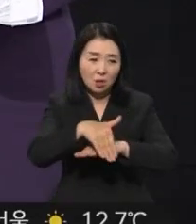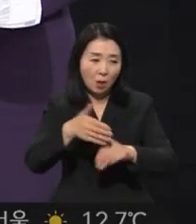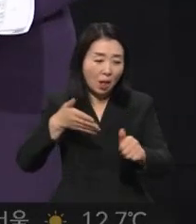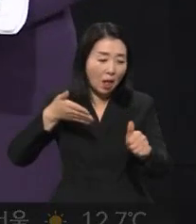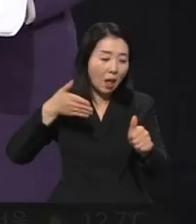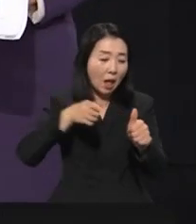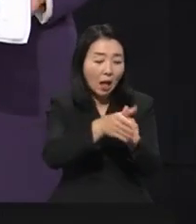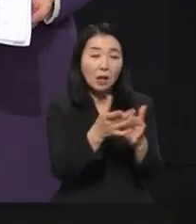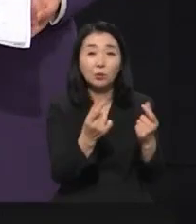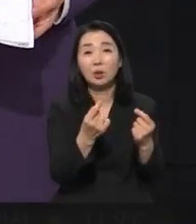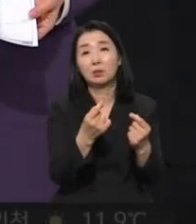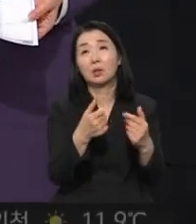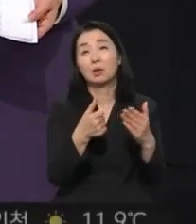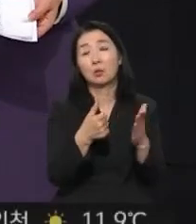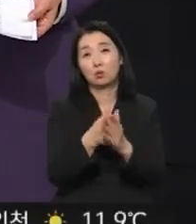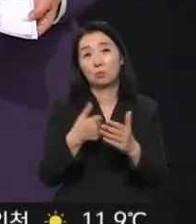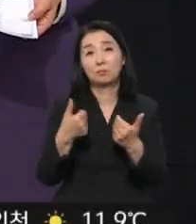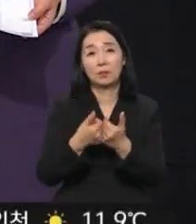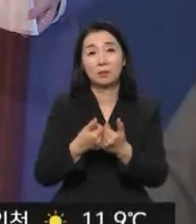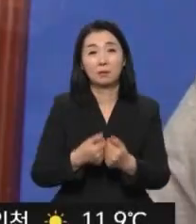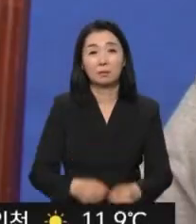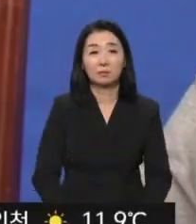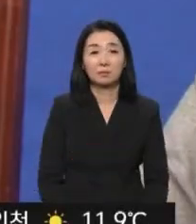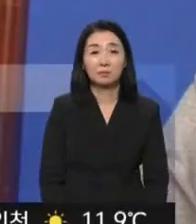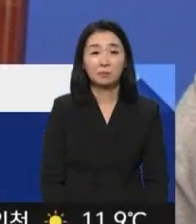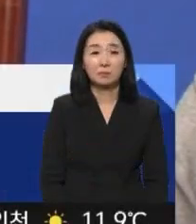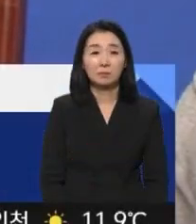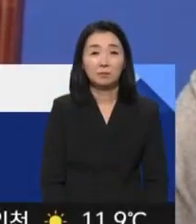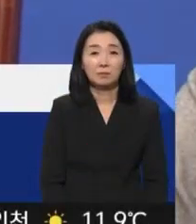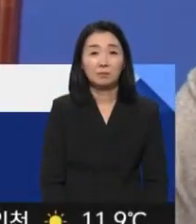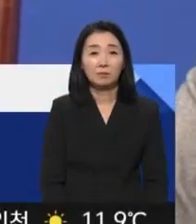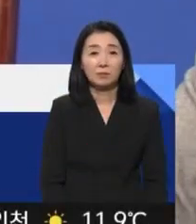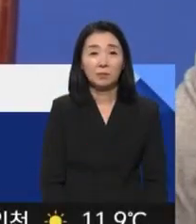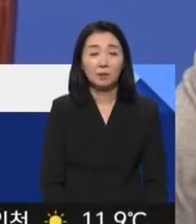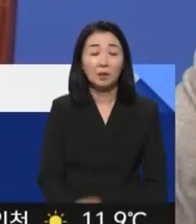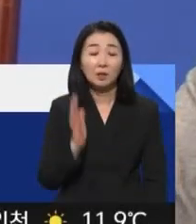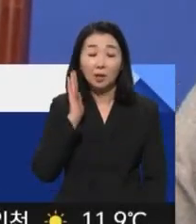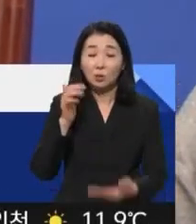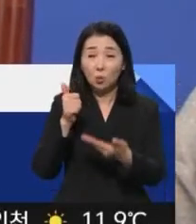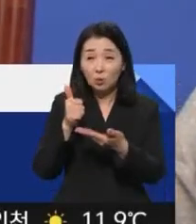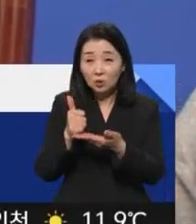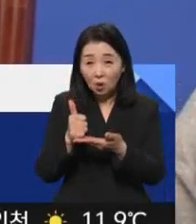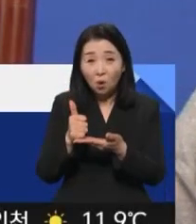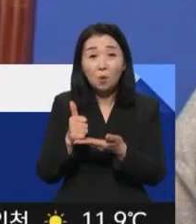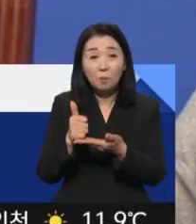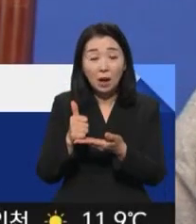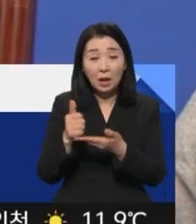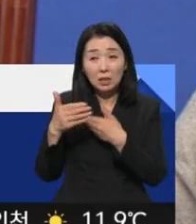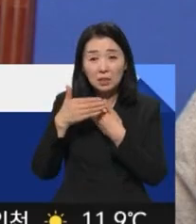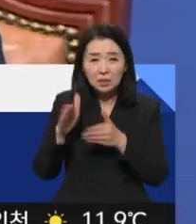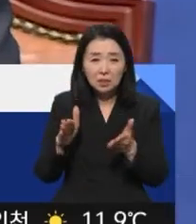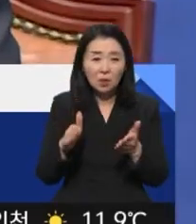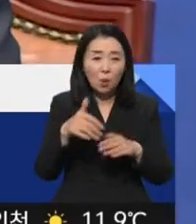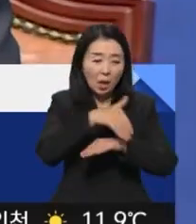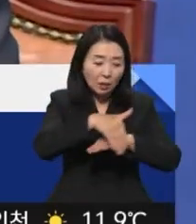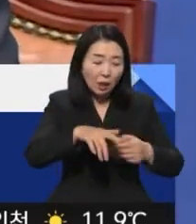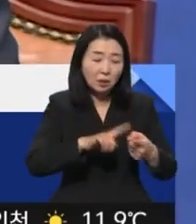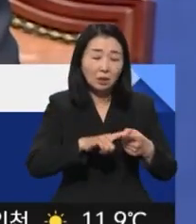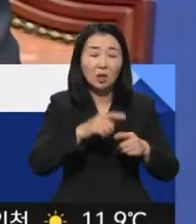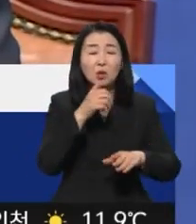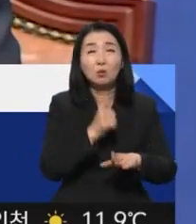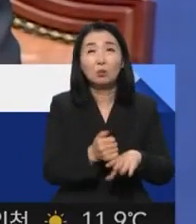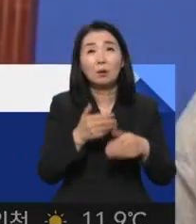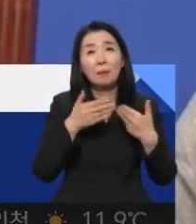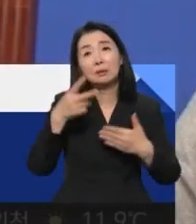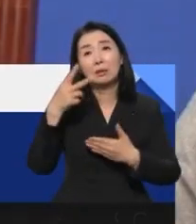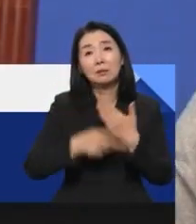사정이라면서 반발하고 있습니다. 쪽대본으로 출발한 대통령실의 기획 사정이 마침내 막장 드라마로